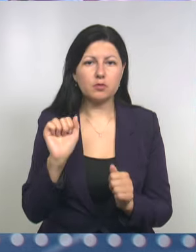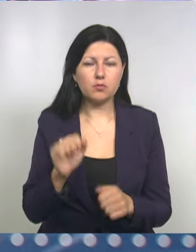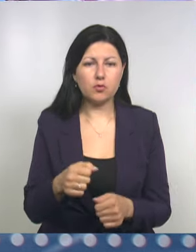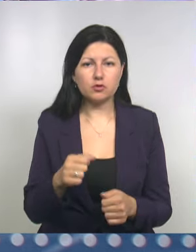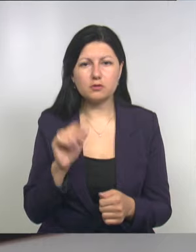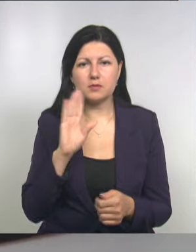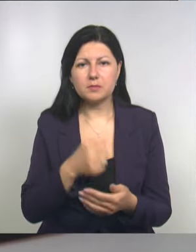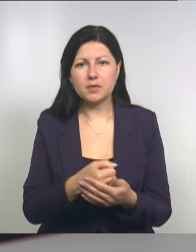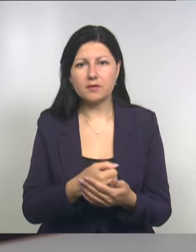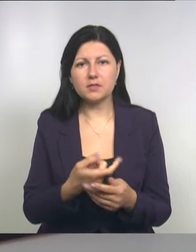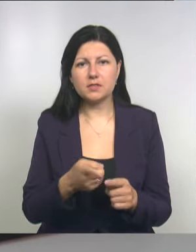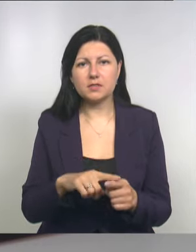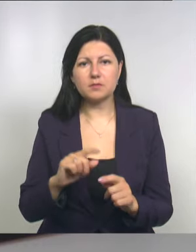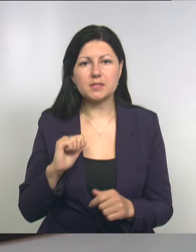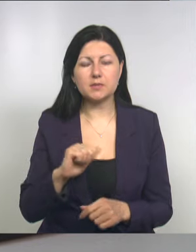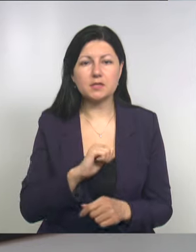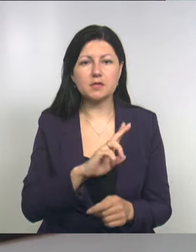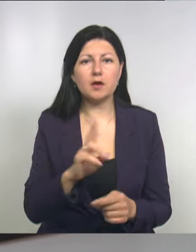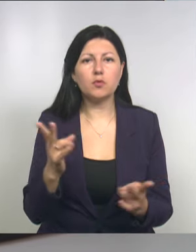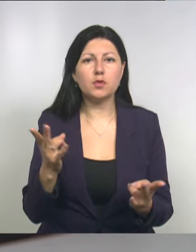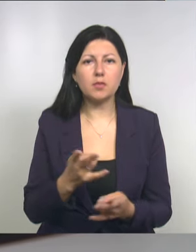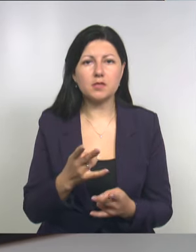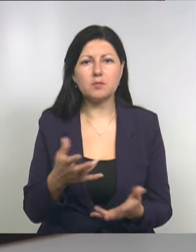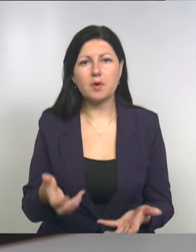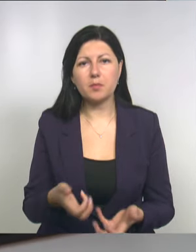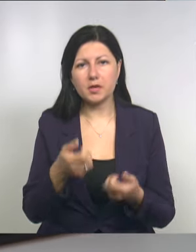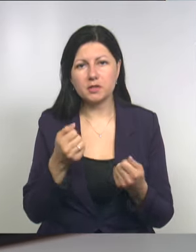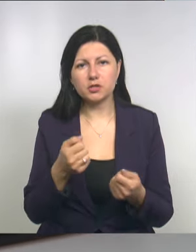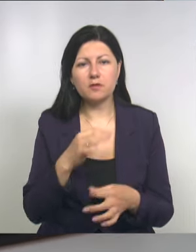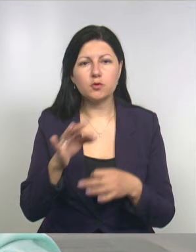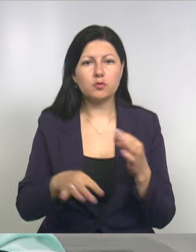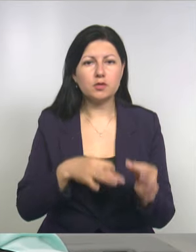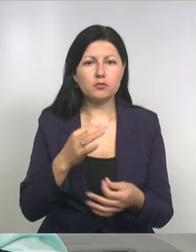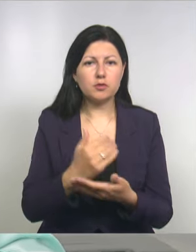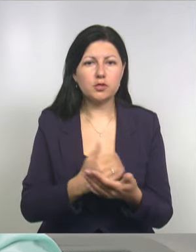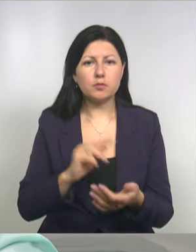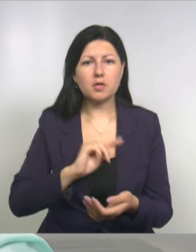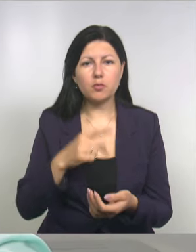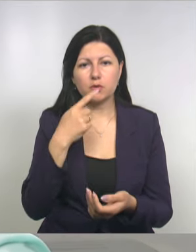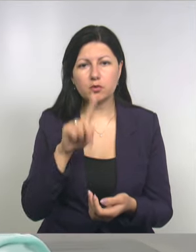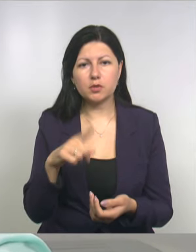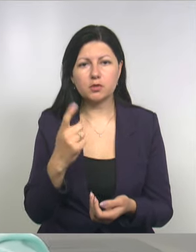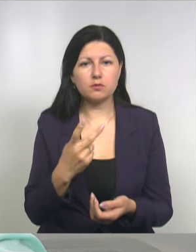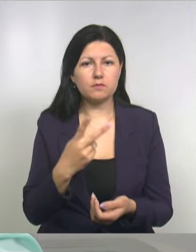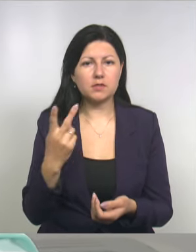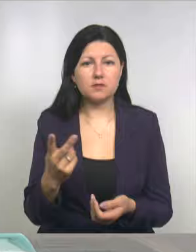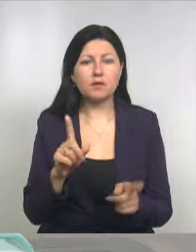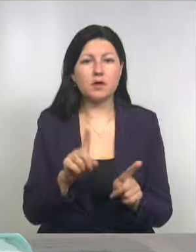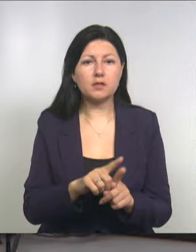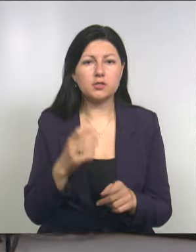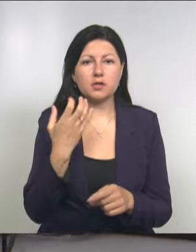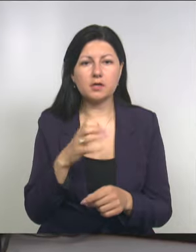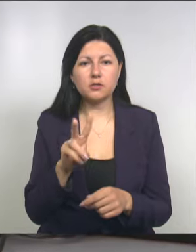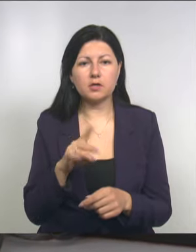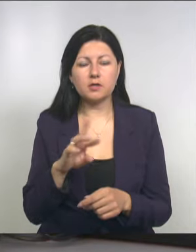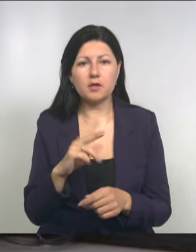этим самостоятельно. Для тех, кому необходима поддержка, в круглосуточном режиме работает номер 122, а также горячая